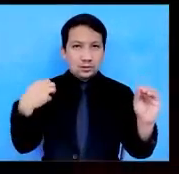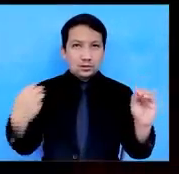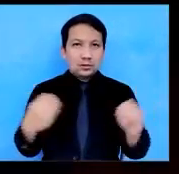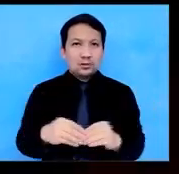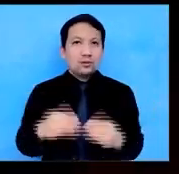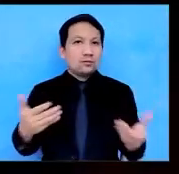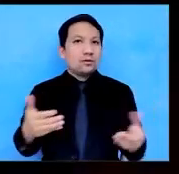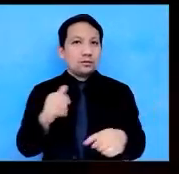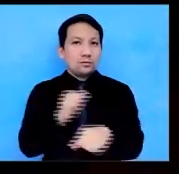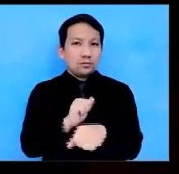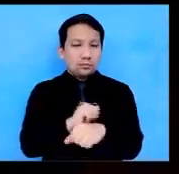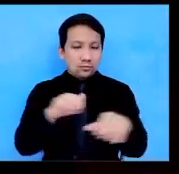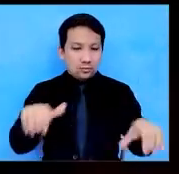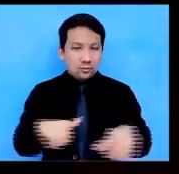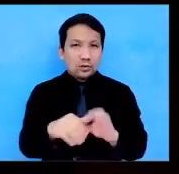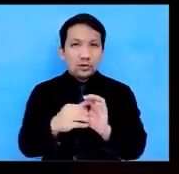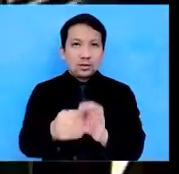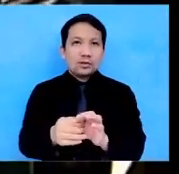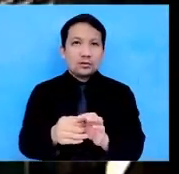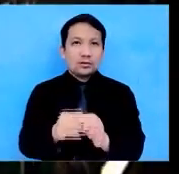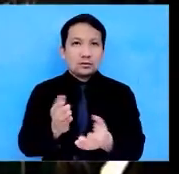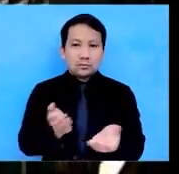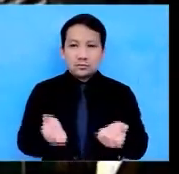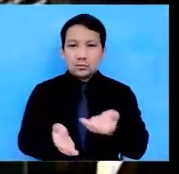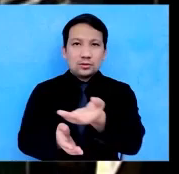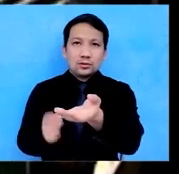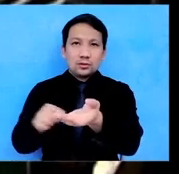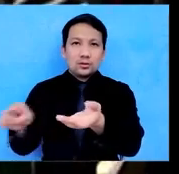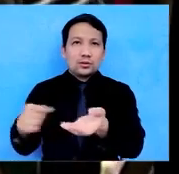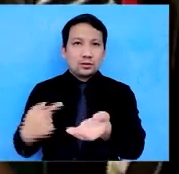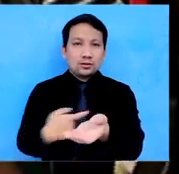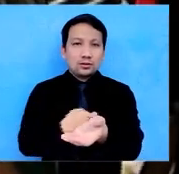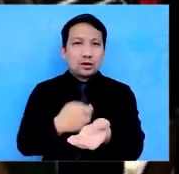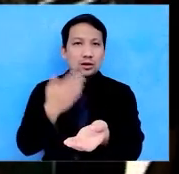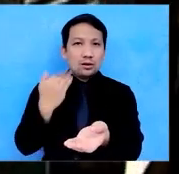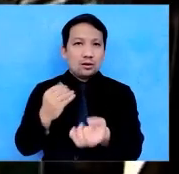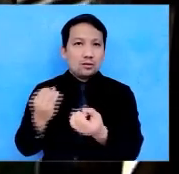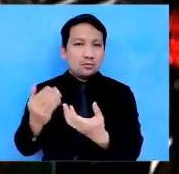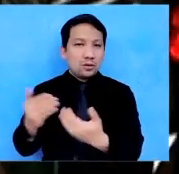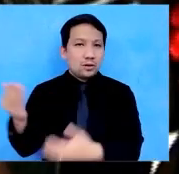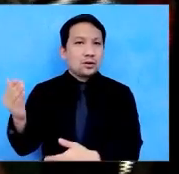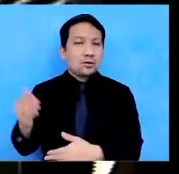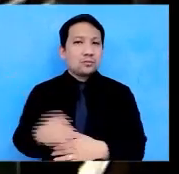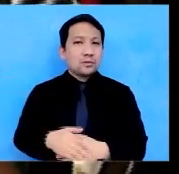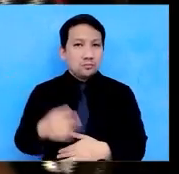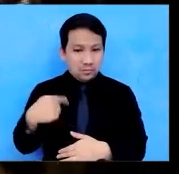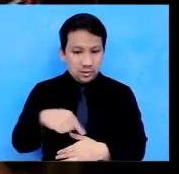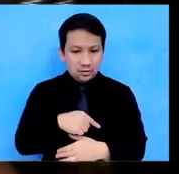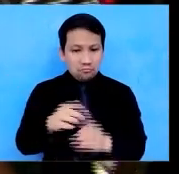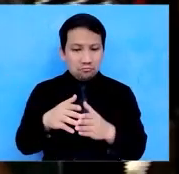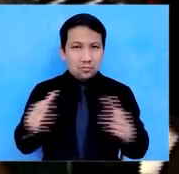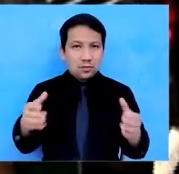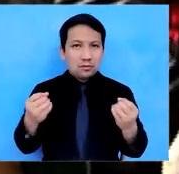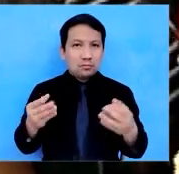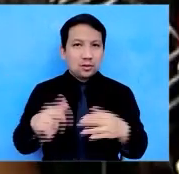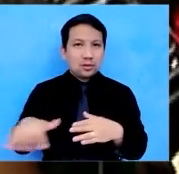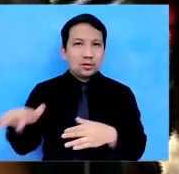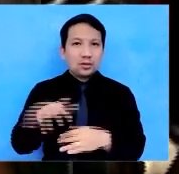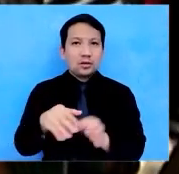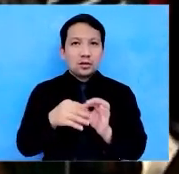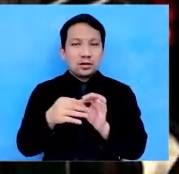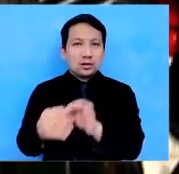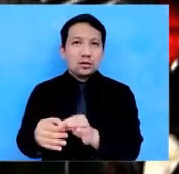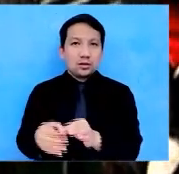kami hanap buhay ngayon kasi hindi kami pumunta ng laut. Masakit sa amin. Marami kami kasi kami. Malaking may pagtano sa amin